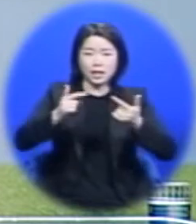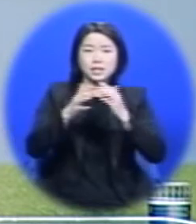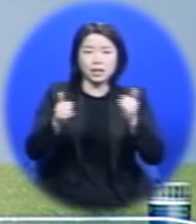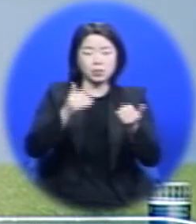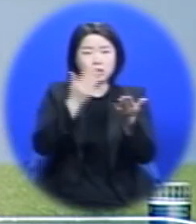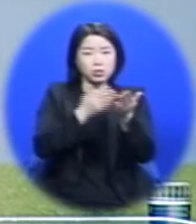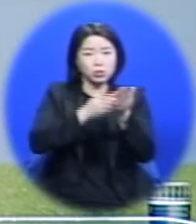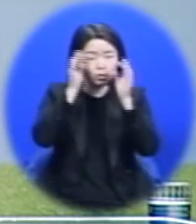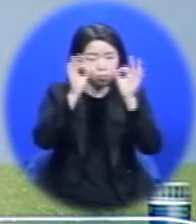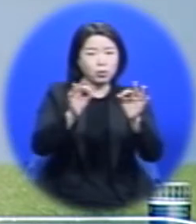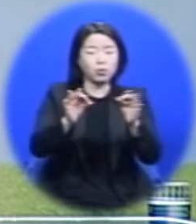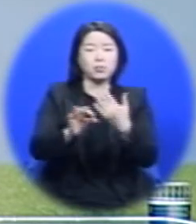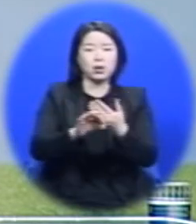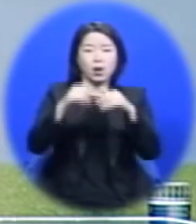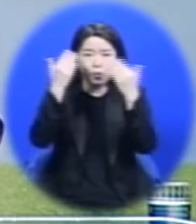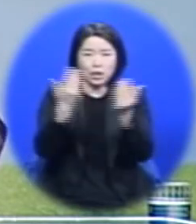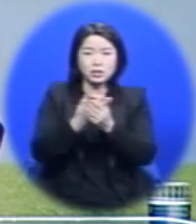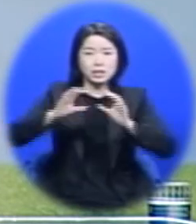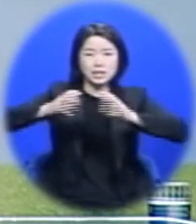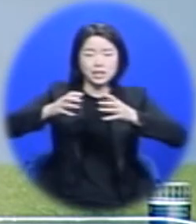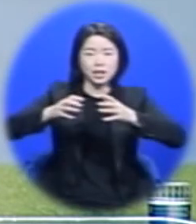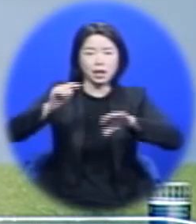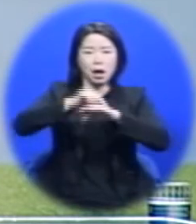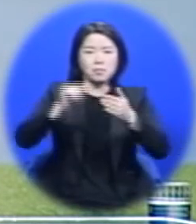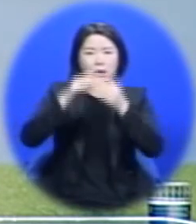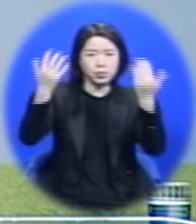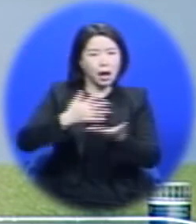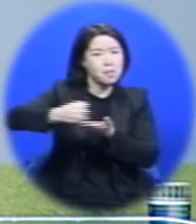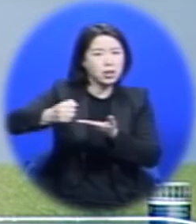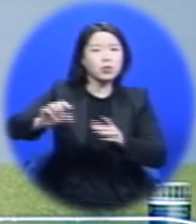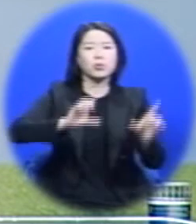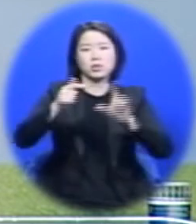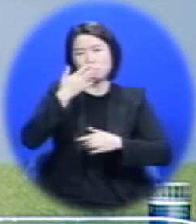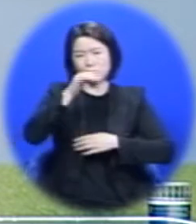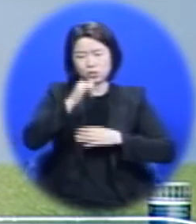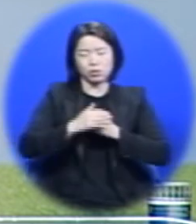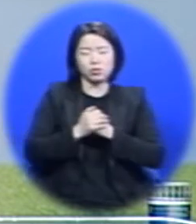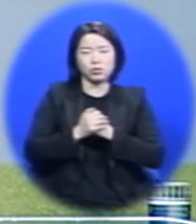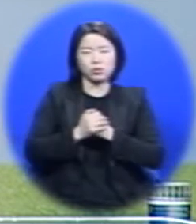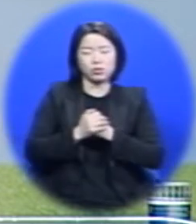뉴스를 보면 완전히 세상에 마음 다 뺏기고 삽니다.